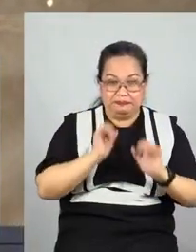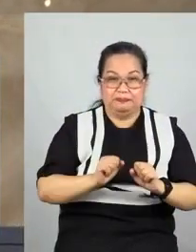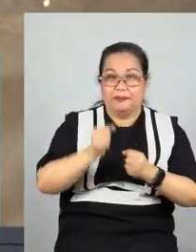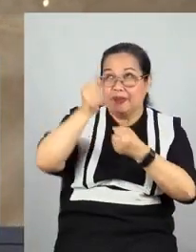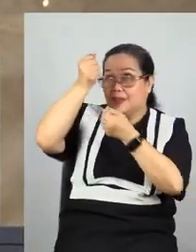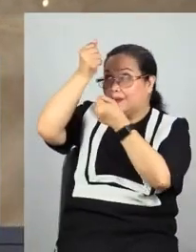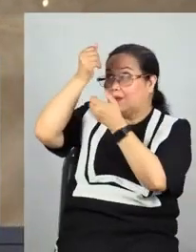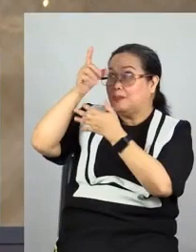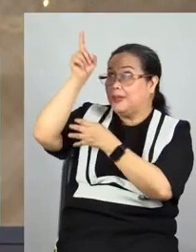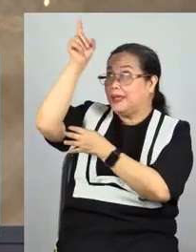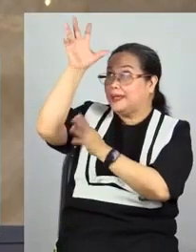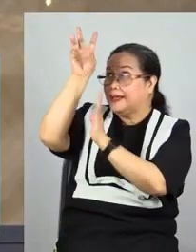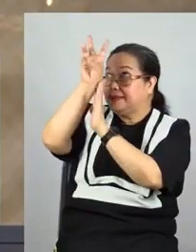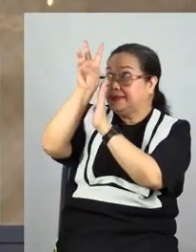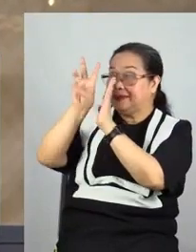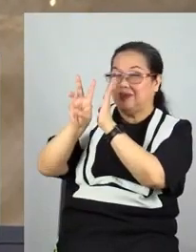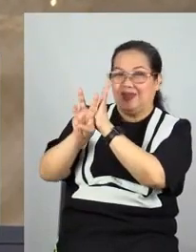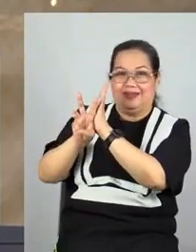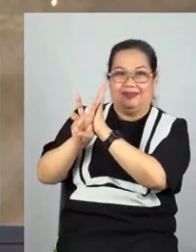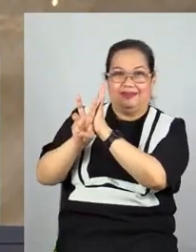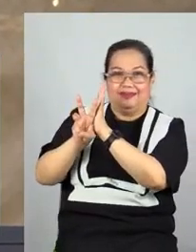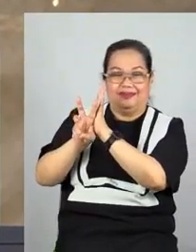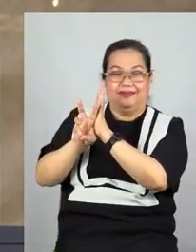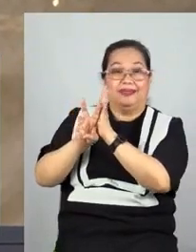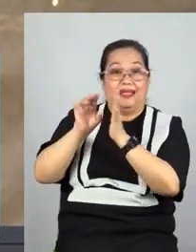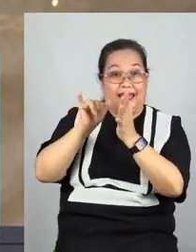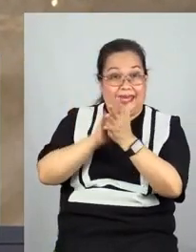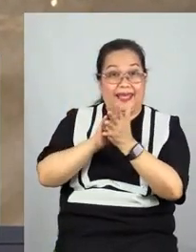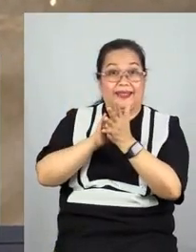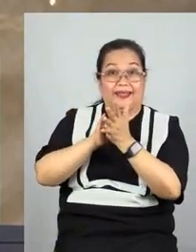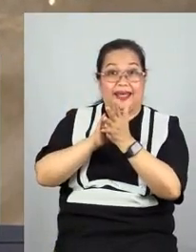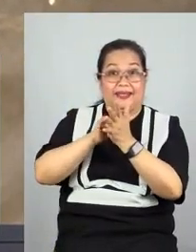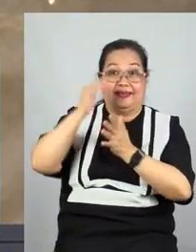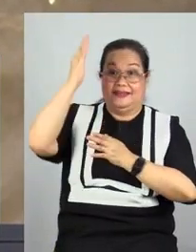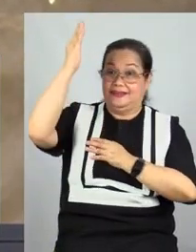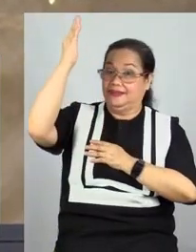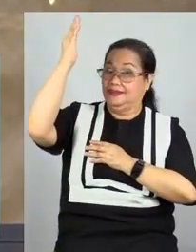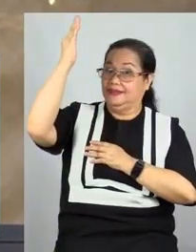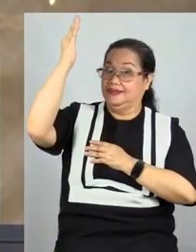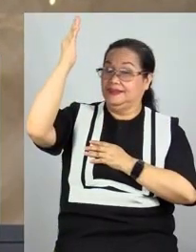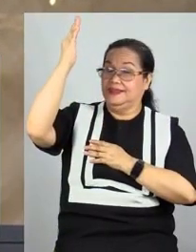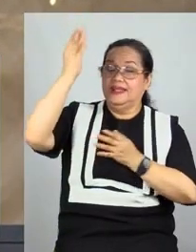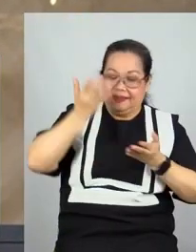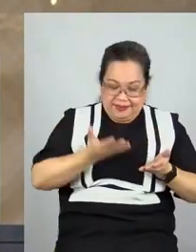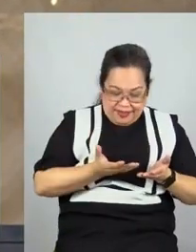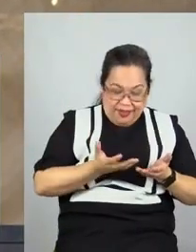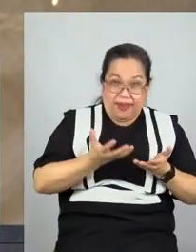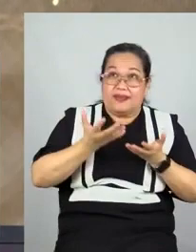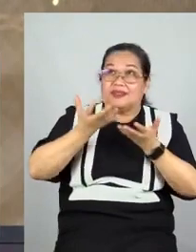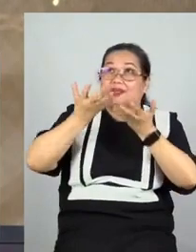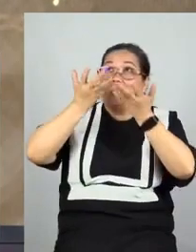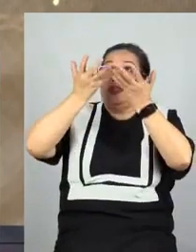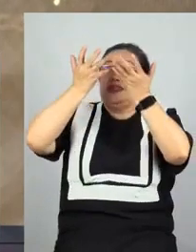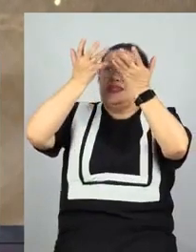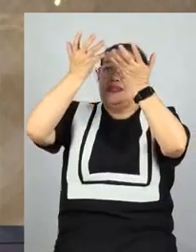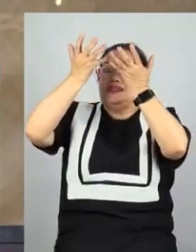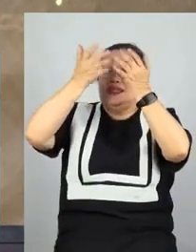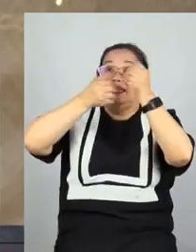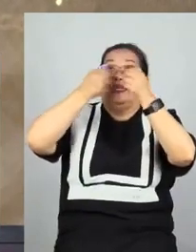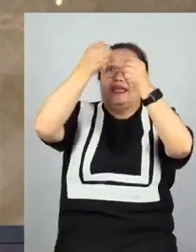sa kalooban ng Diyos. At siya ay itinaas,